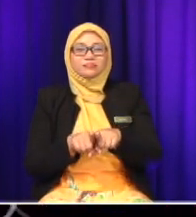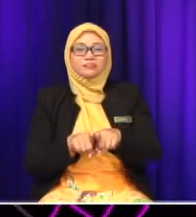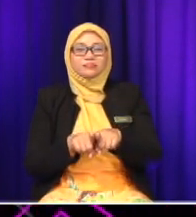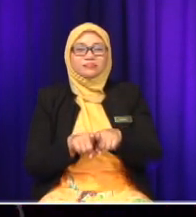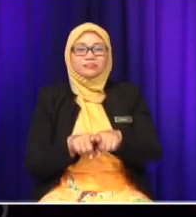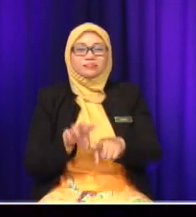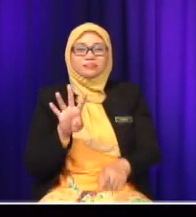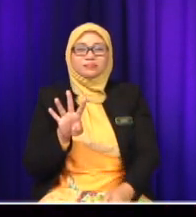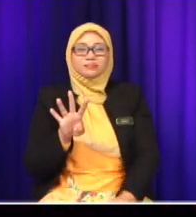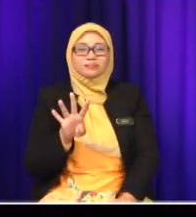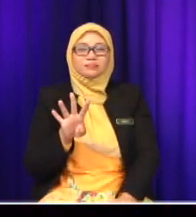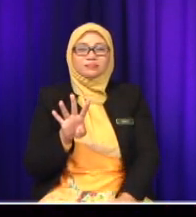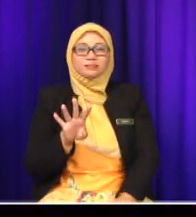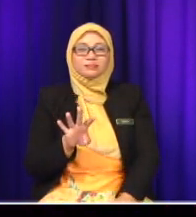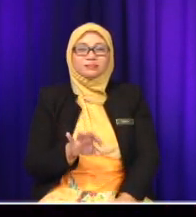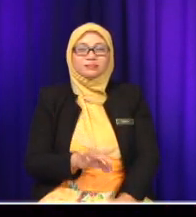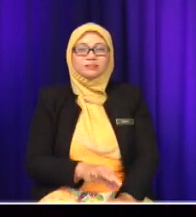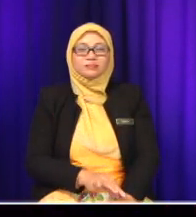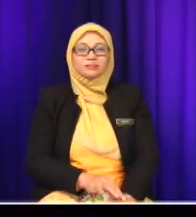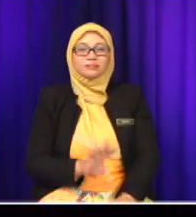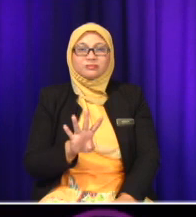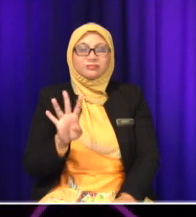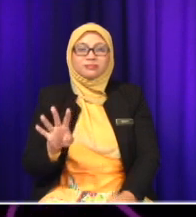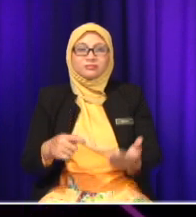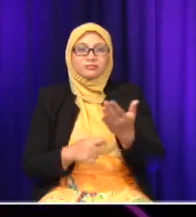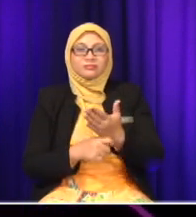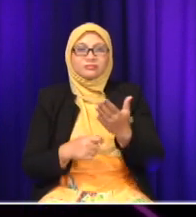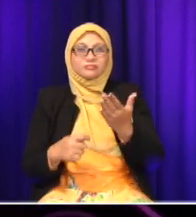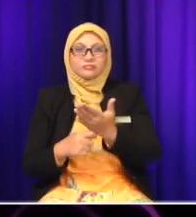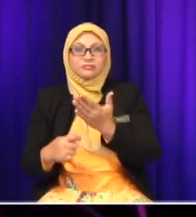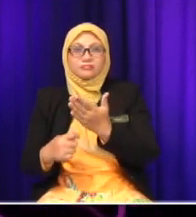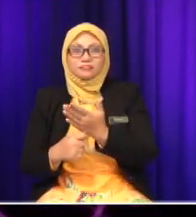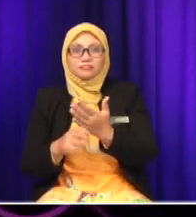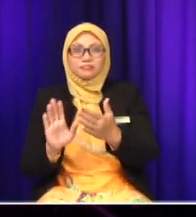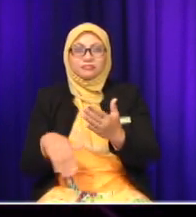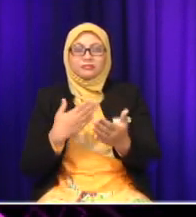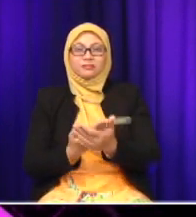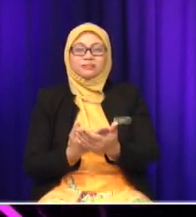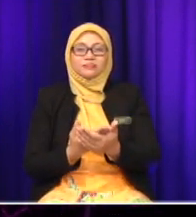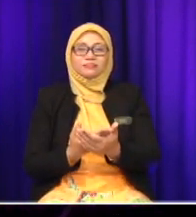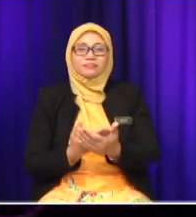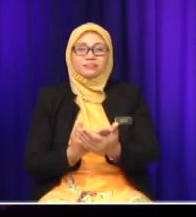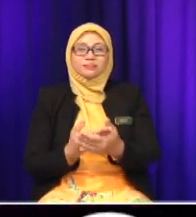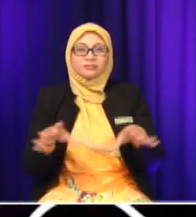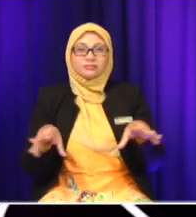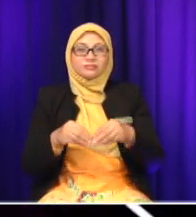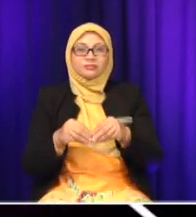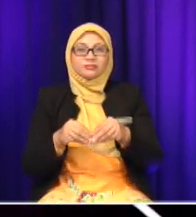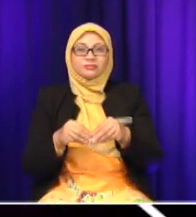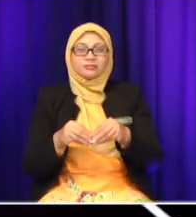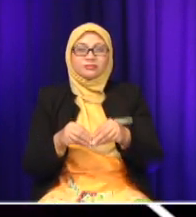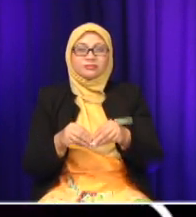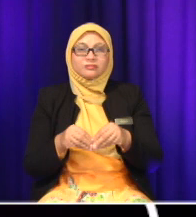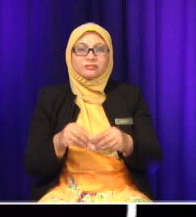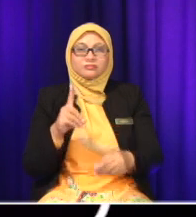kos6 32 + 38 + 18 Oke dapat berapa tu Kavi sama